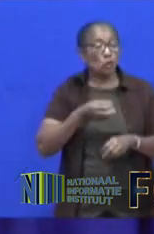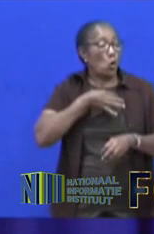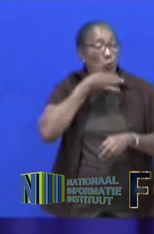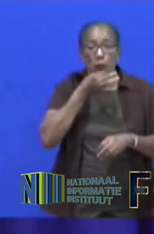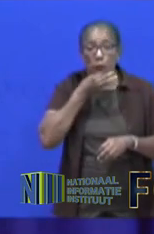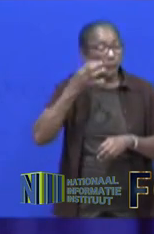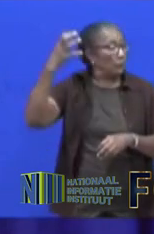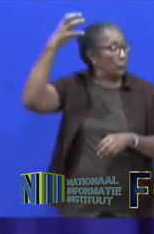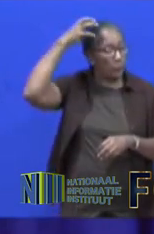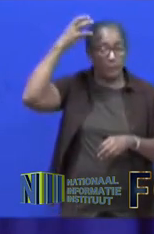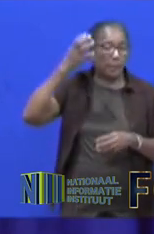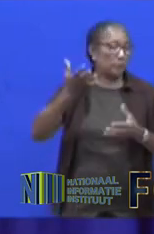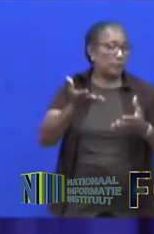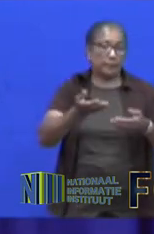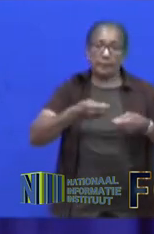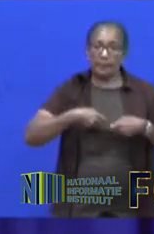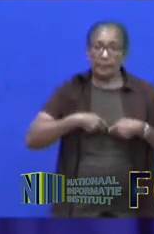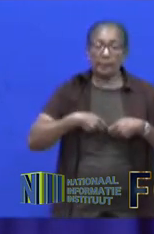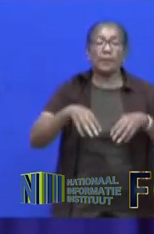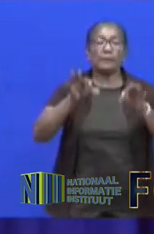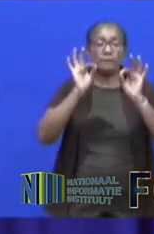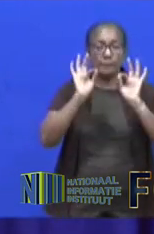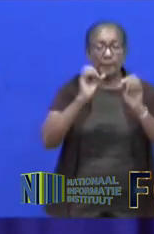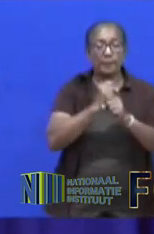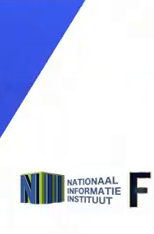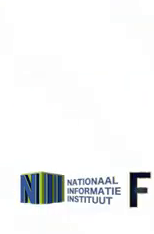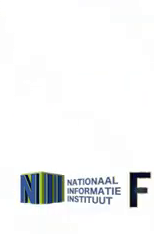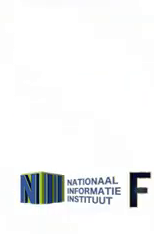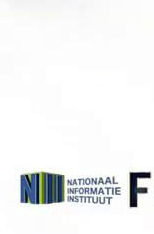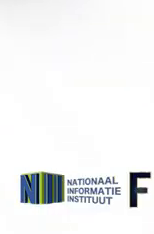met de veiligheidsdiensten.